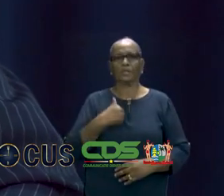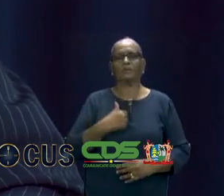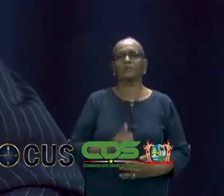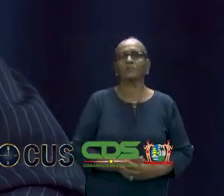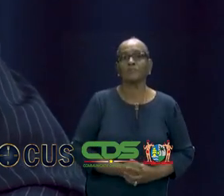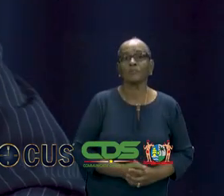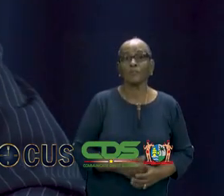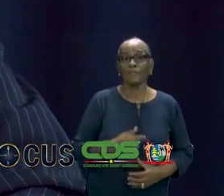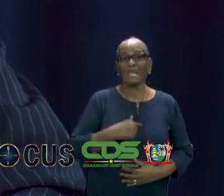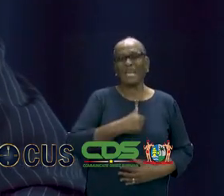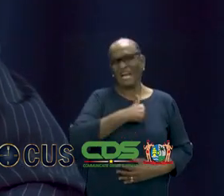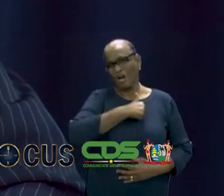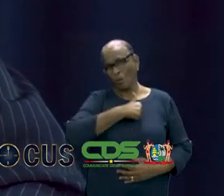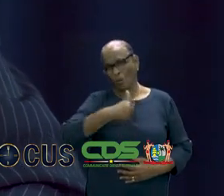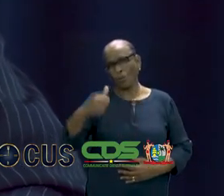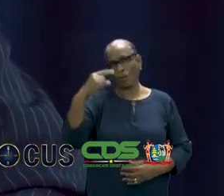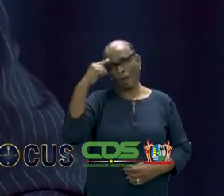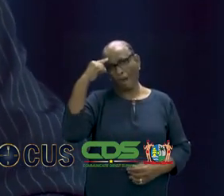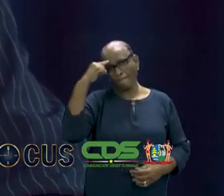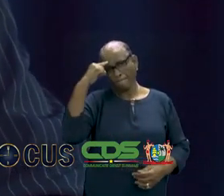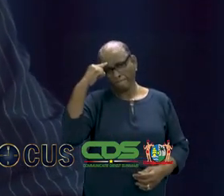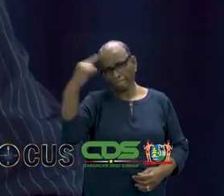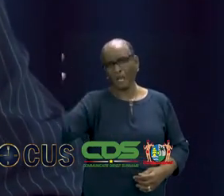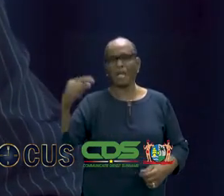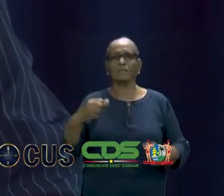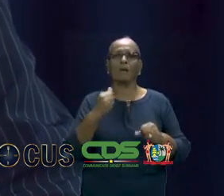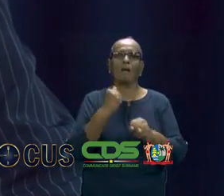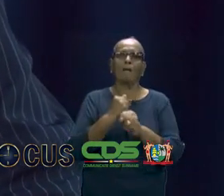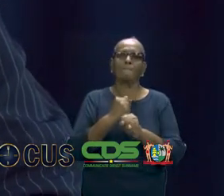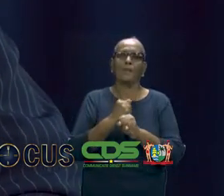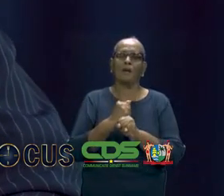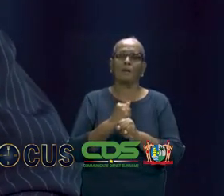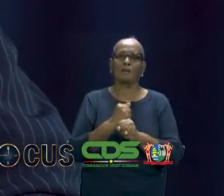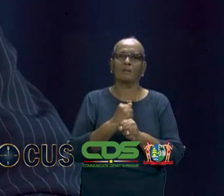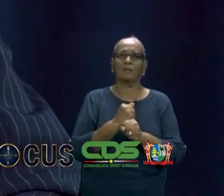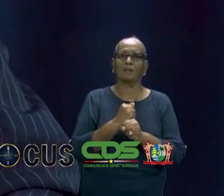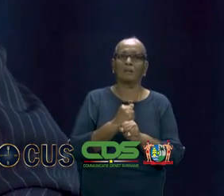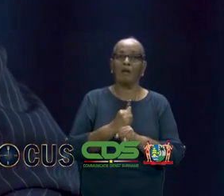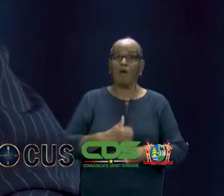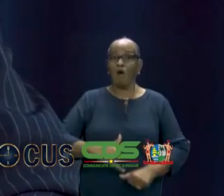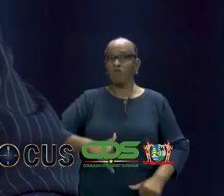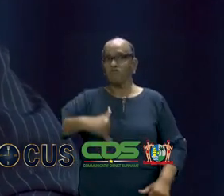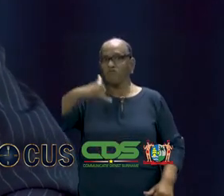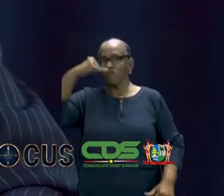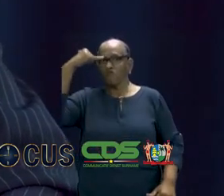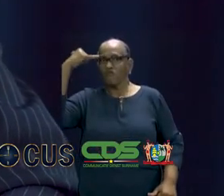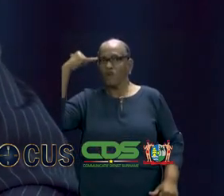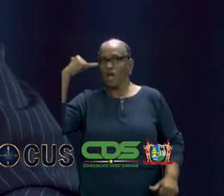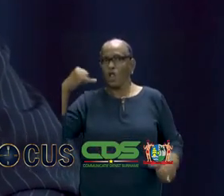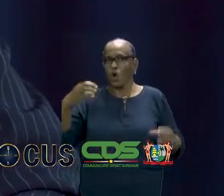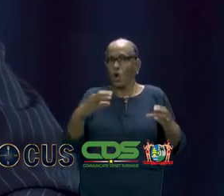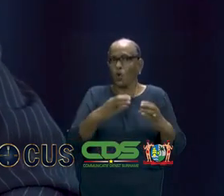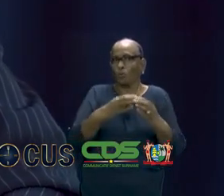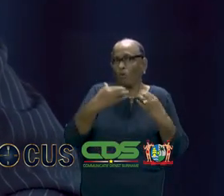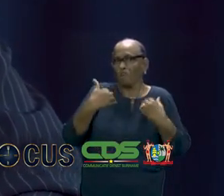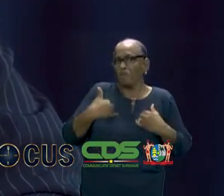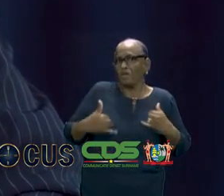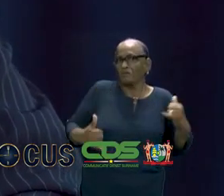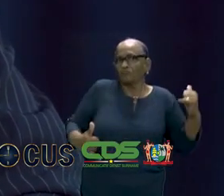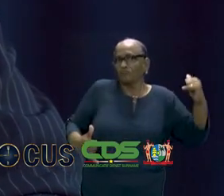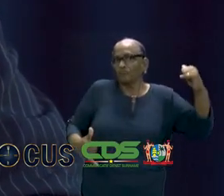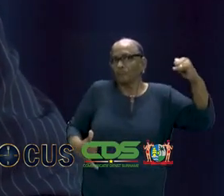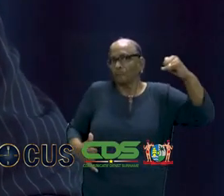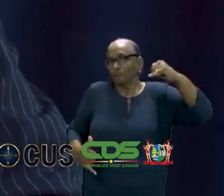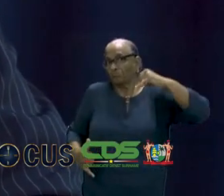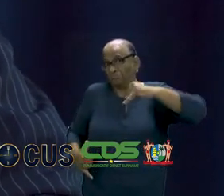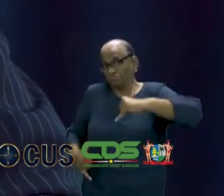wat missies binnenkort afreizen richting Suriname om uitvoering te geven aan die gemaakte afspraken. En dat moet ook goed gepland worden